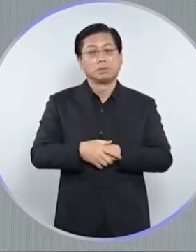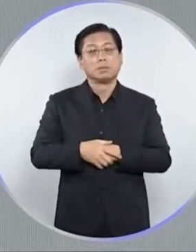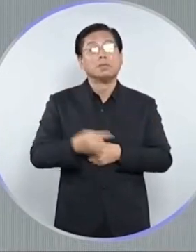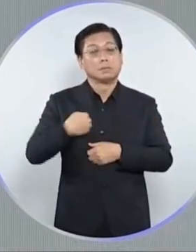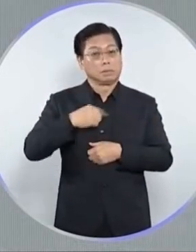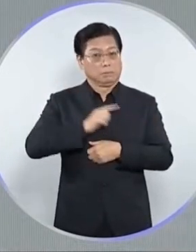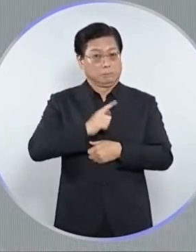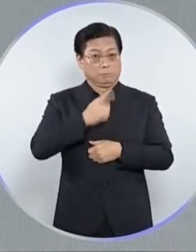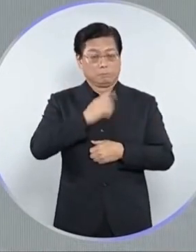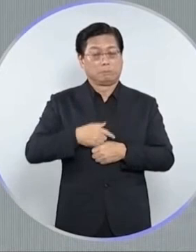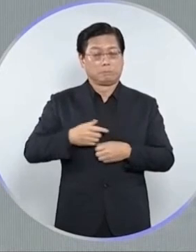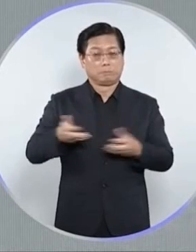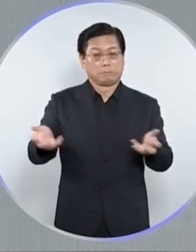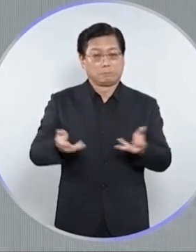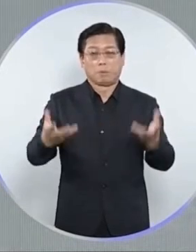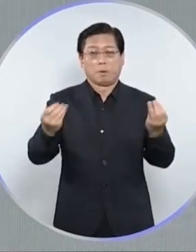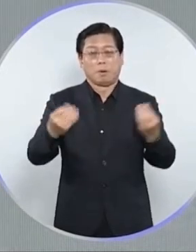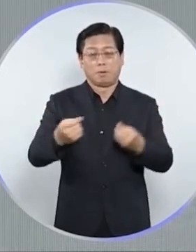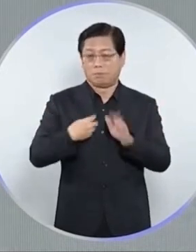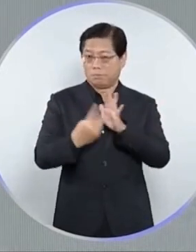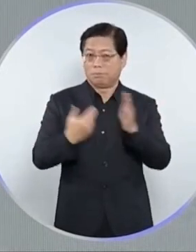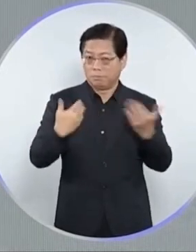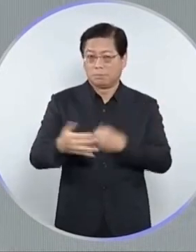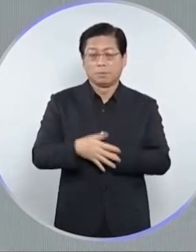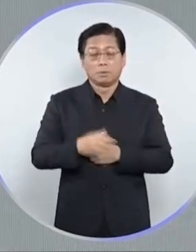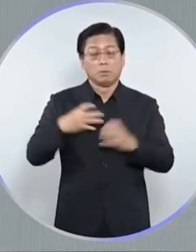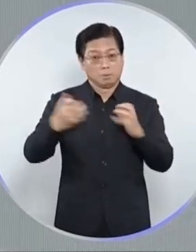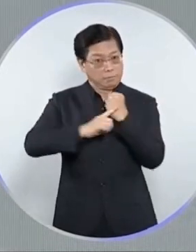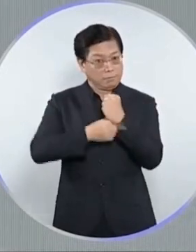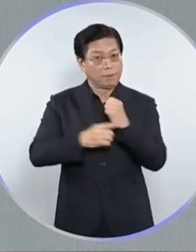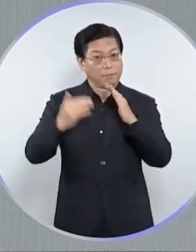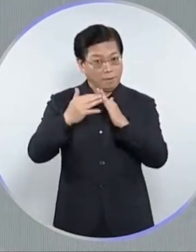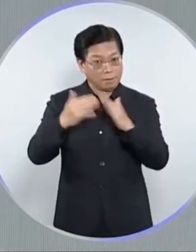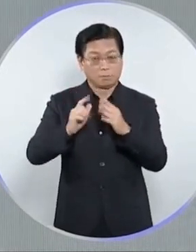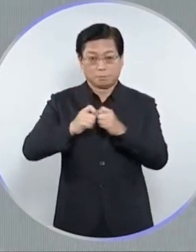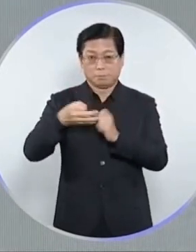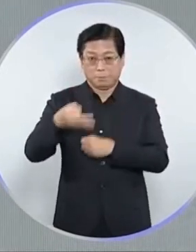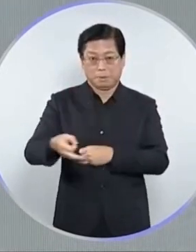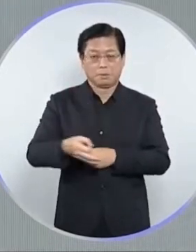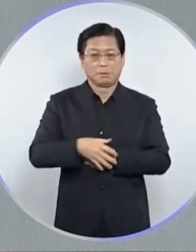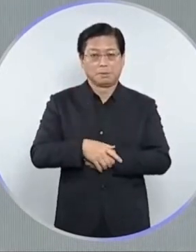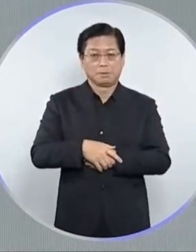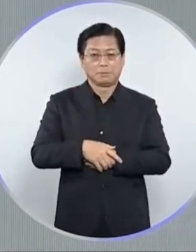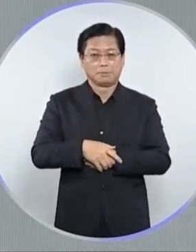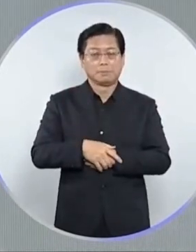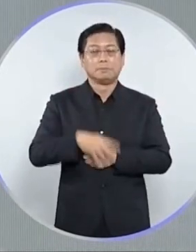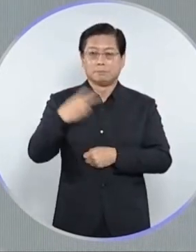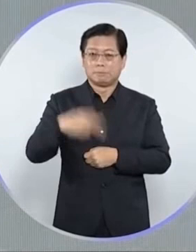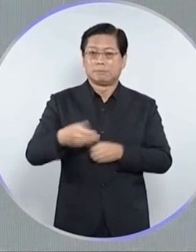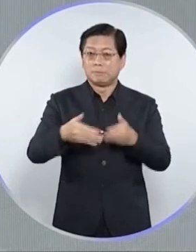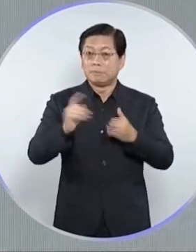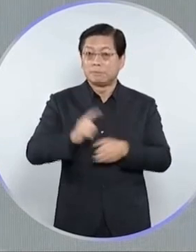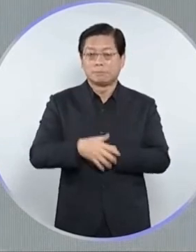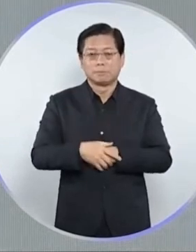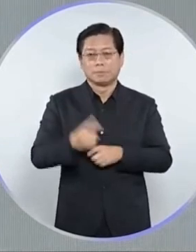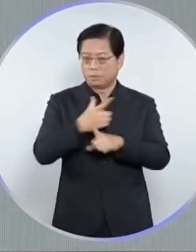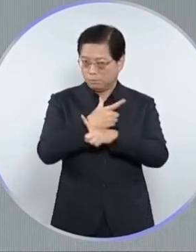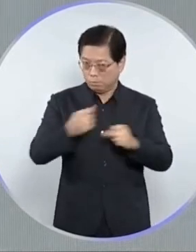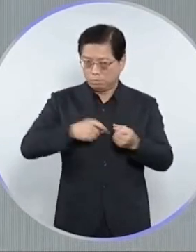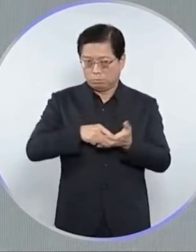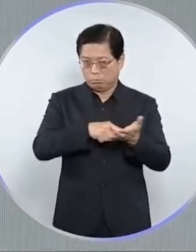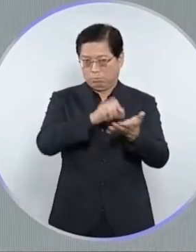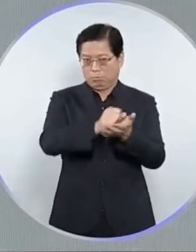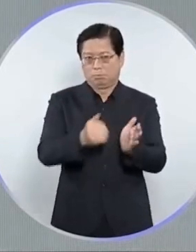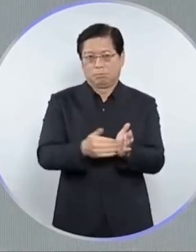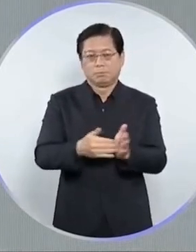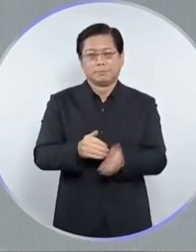也不是炒房，我很清楚，我合法建筑，合法纳税。更重要，我都有财产申